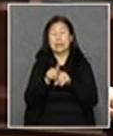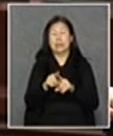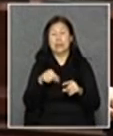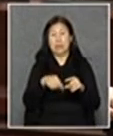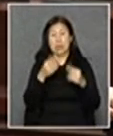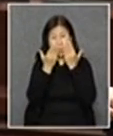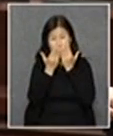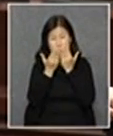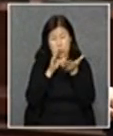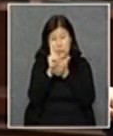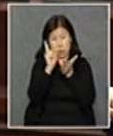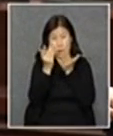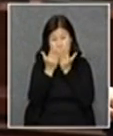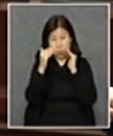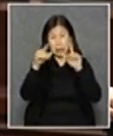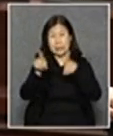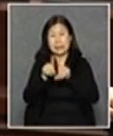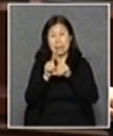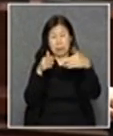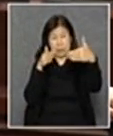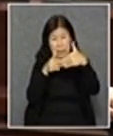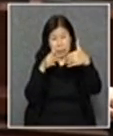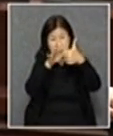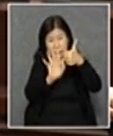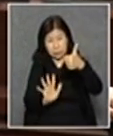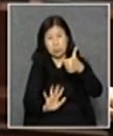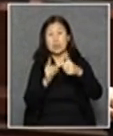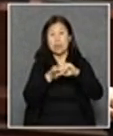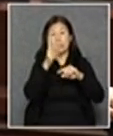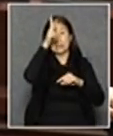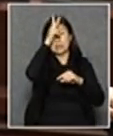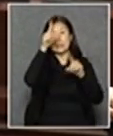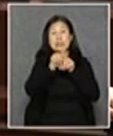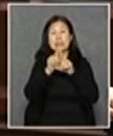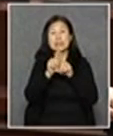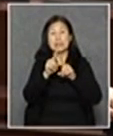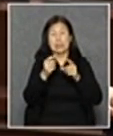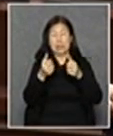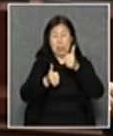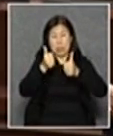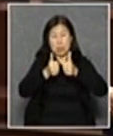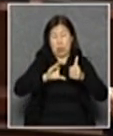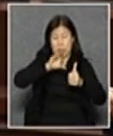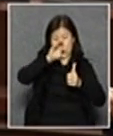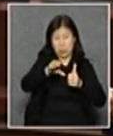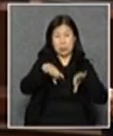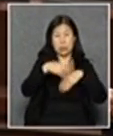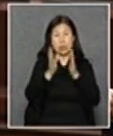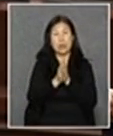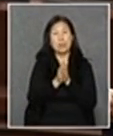界都會有著正面的影響。希望政府能夠向賽事投入資源，盡好地主